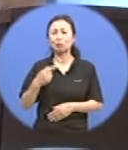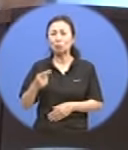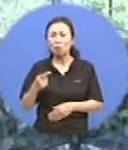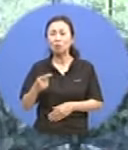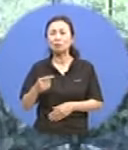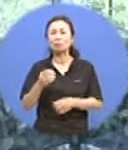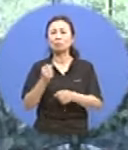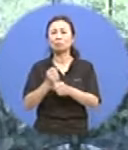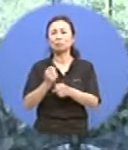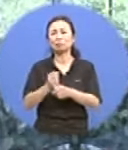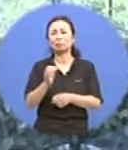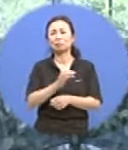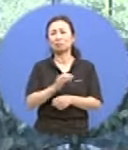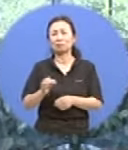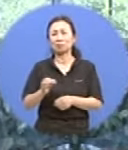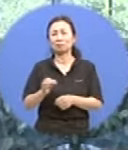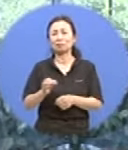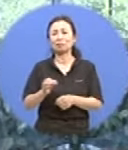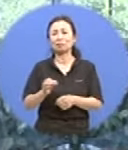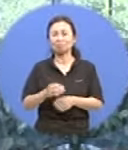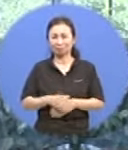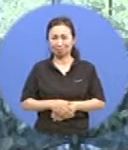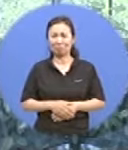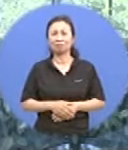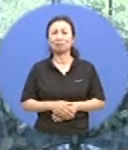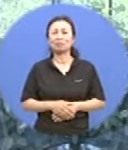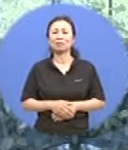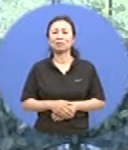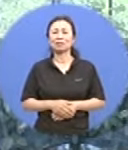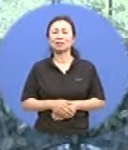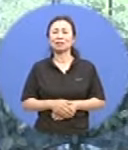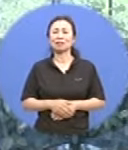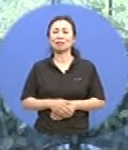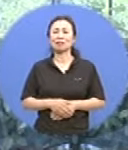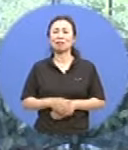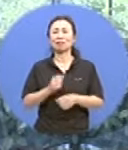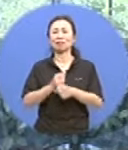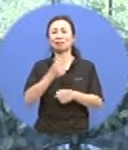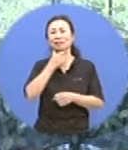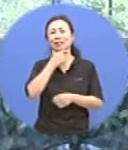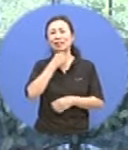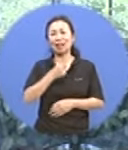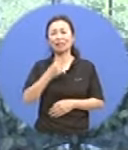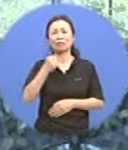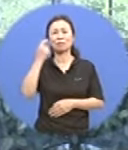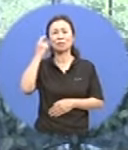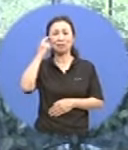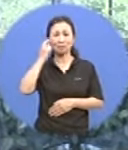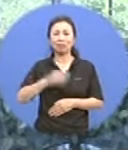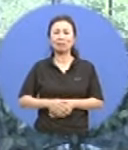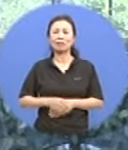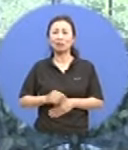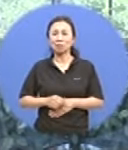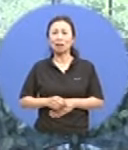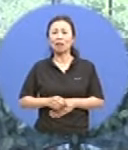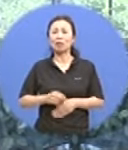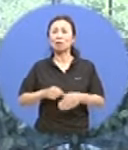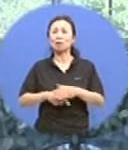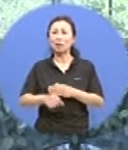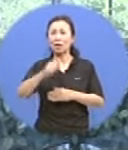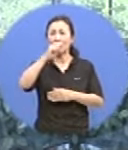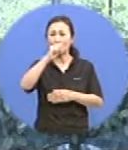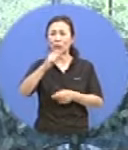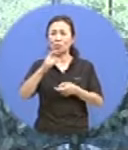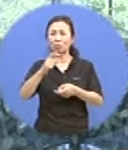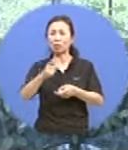値を盛り込んだ形で商品サービスを提供する、そういう意味での良きっていうのがあるんじゃないか